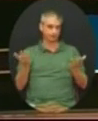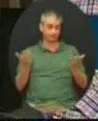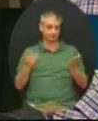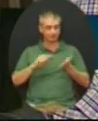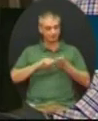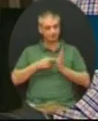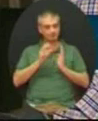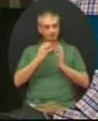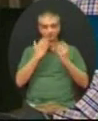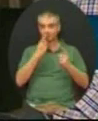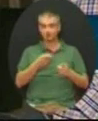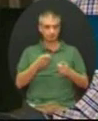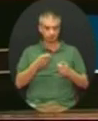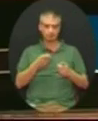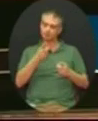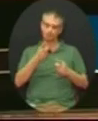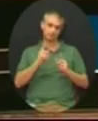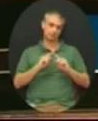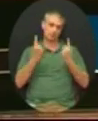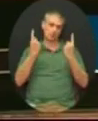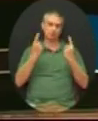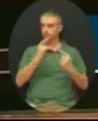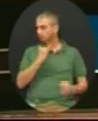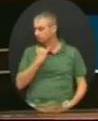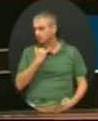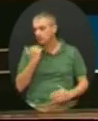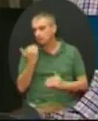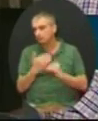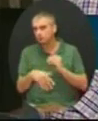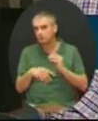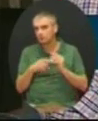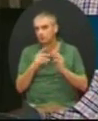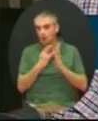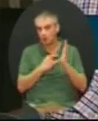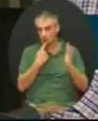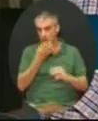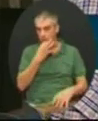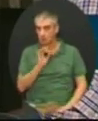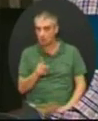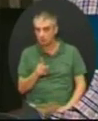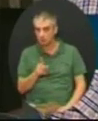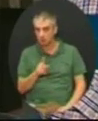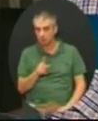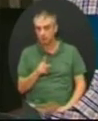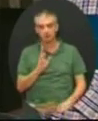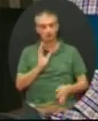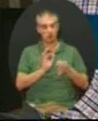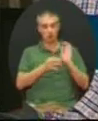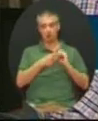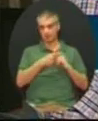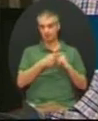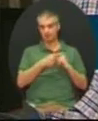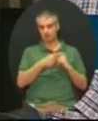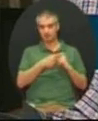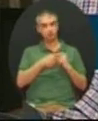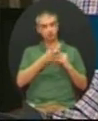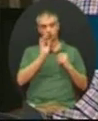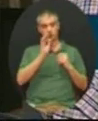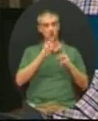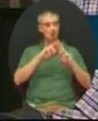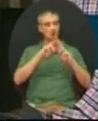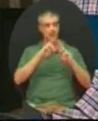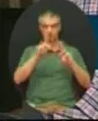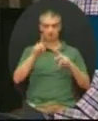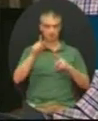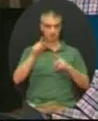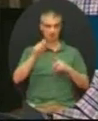שבתכלית של הסיפור הזה, זה חורג בסיפור. בשורה התחתונה, החוק אומר מותר, ועורך הדין של הרשות